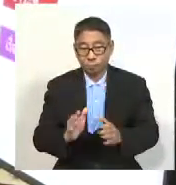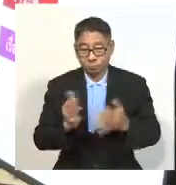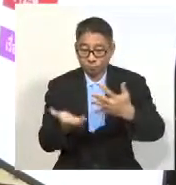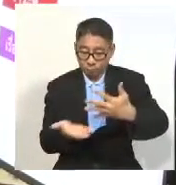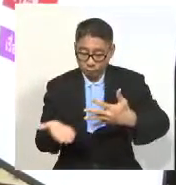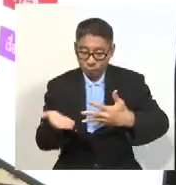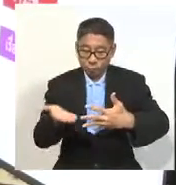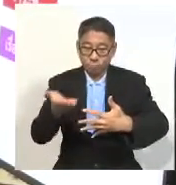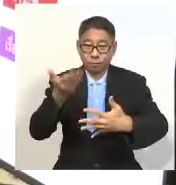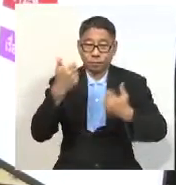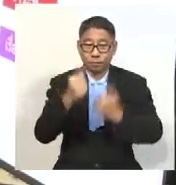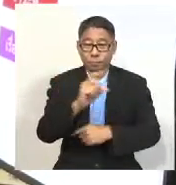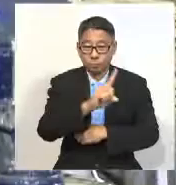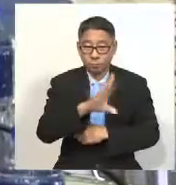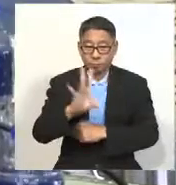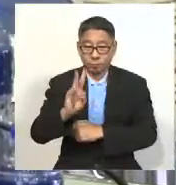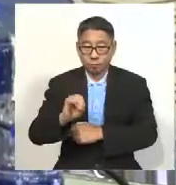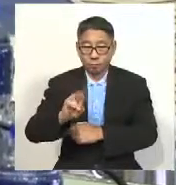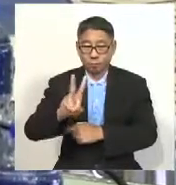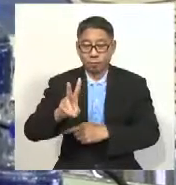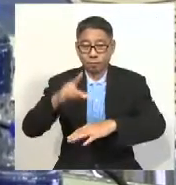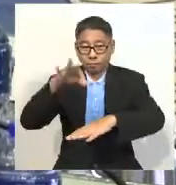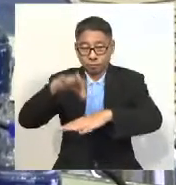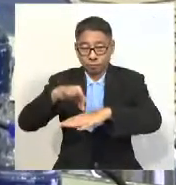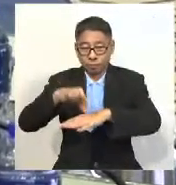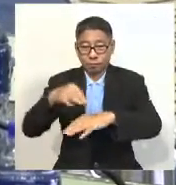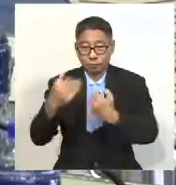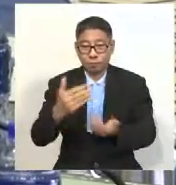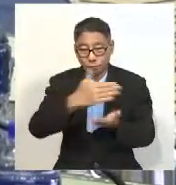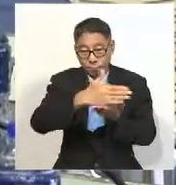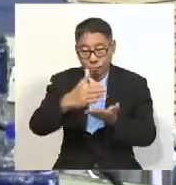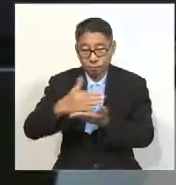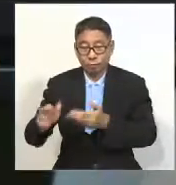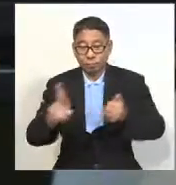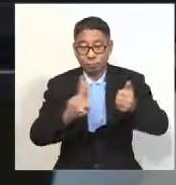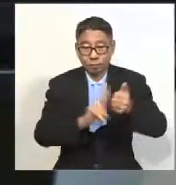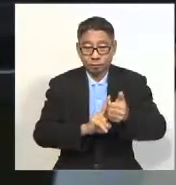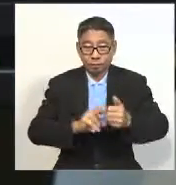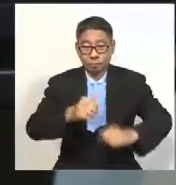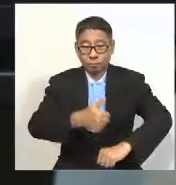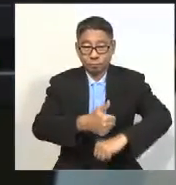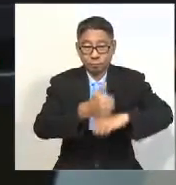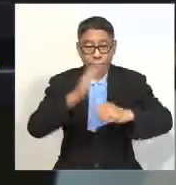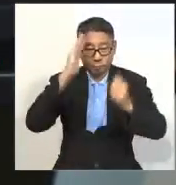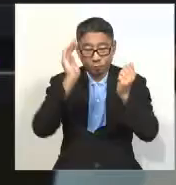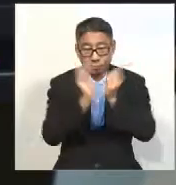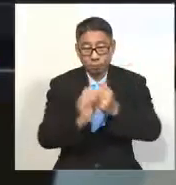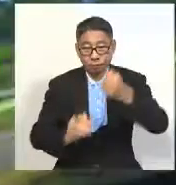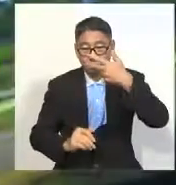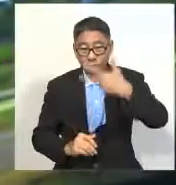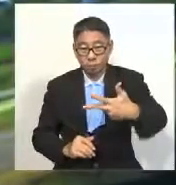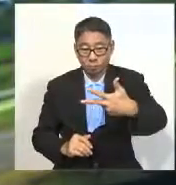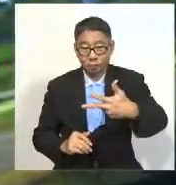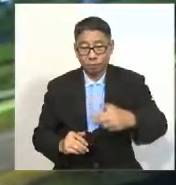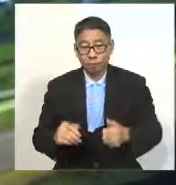เลื่อนตำแหน่งสูงขึ้น172ตำแหน่งนั้นนะคะแบ่งเป็นระดับรองผู้บัญชาการตำรวจ3ตำ